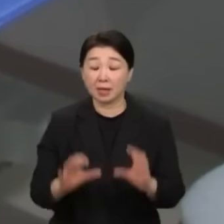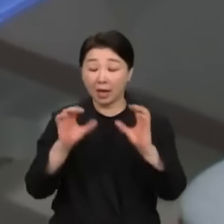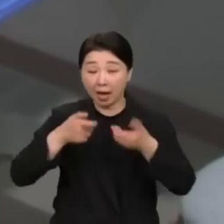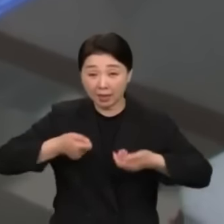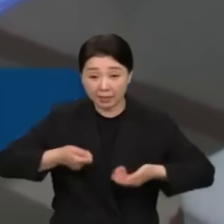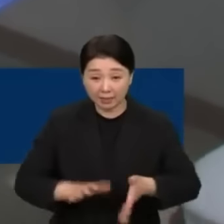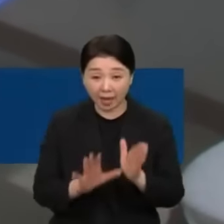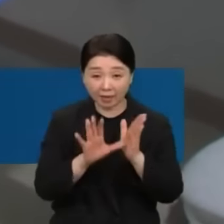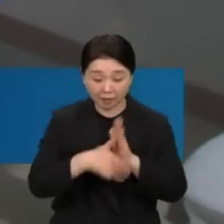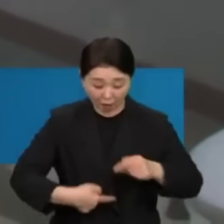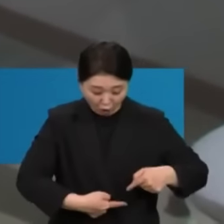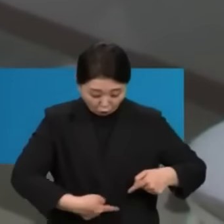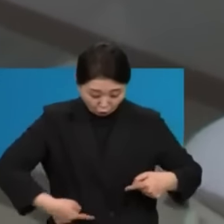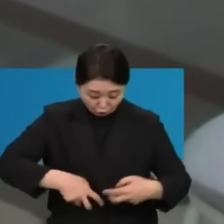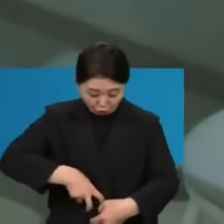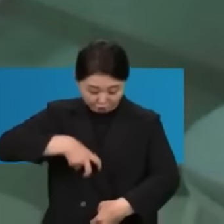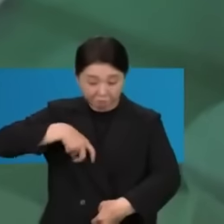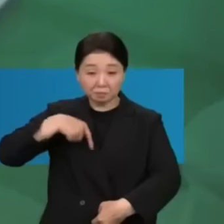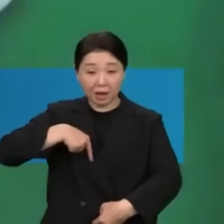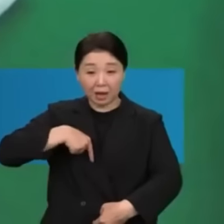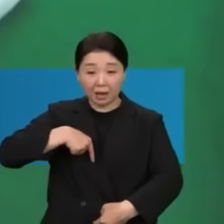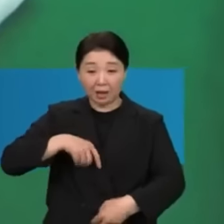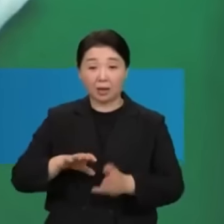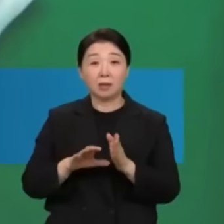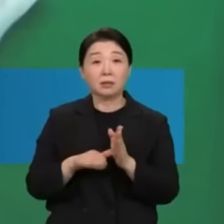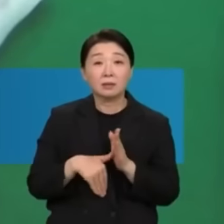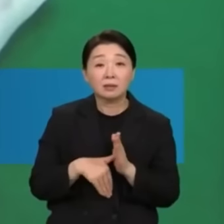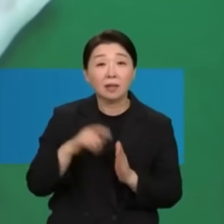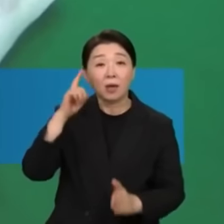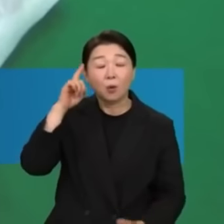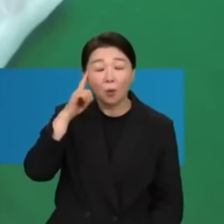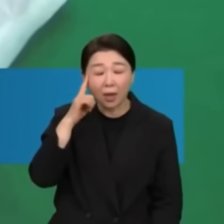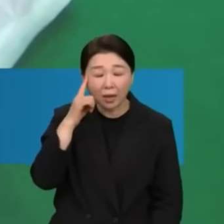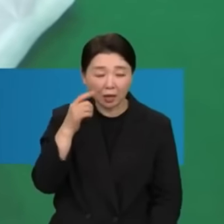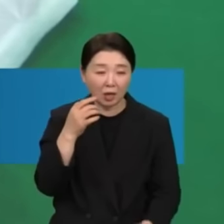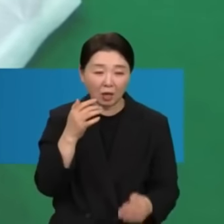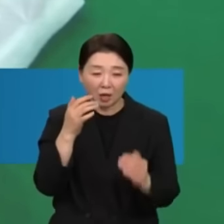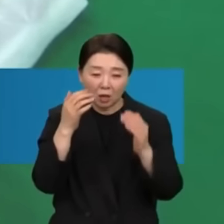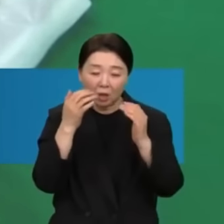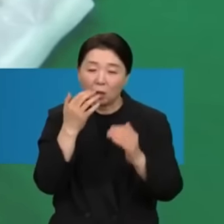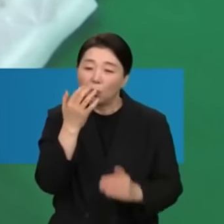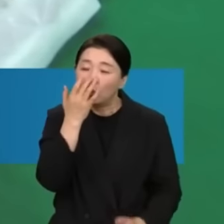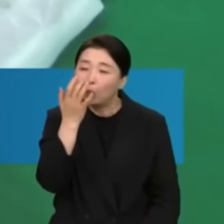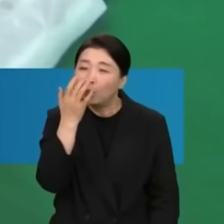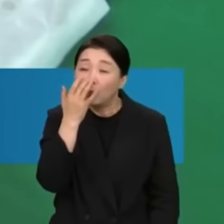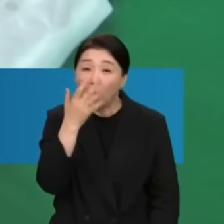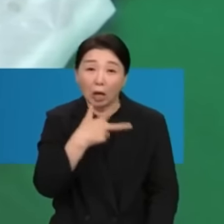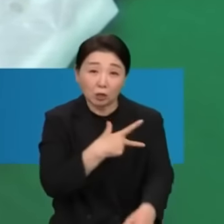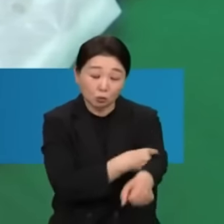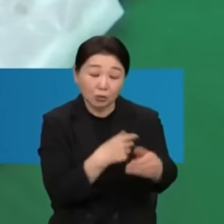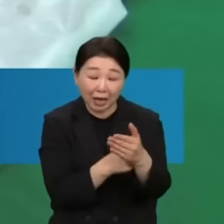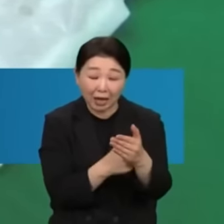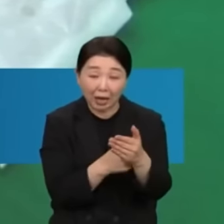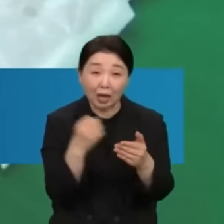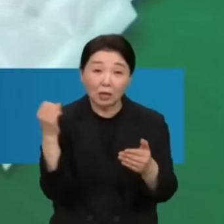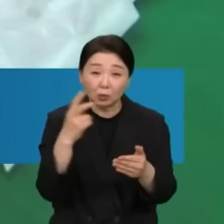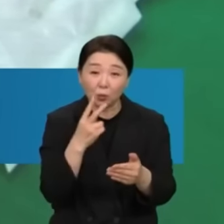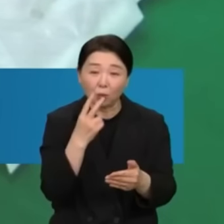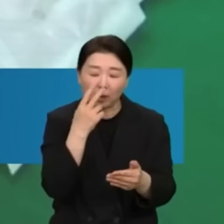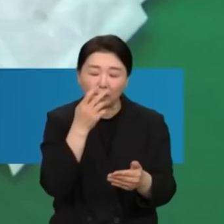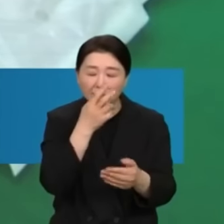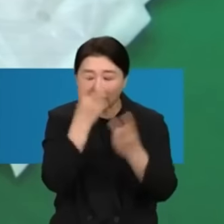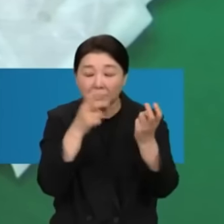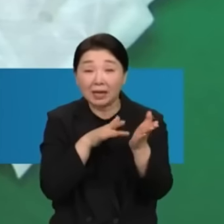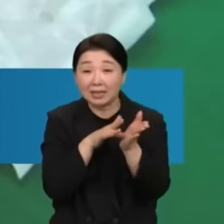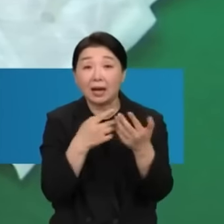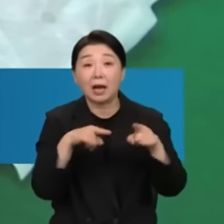제왕절개로 아이를 낳을 때 보통 무통주사와 페인버스터로 불리는 국소마취제를 함께 쓰는데 정부가 이 둘을 같이